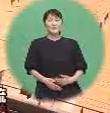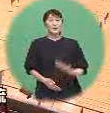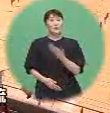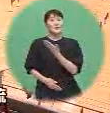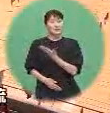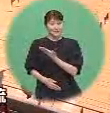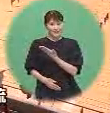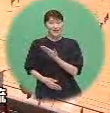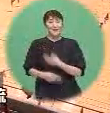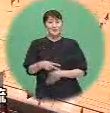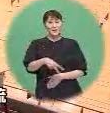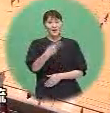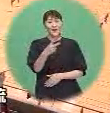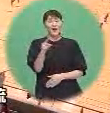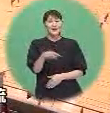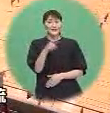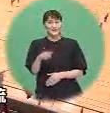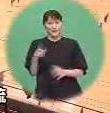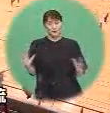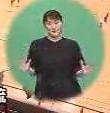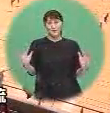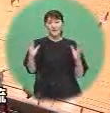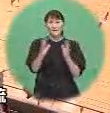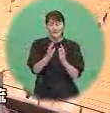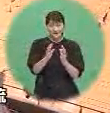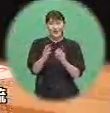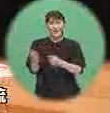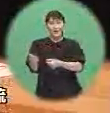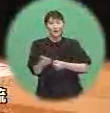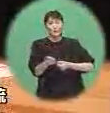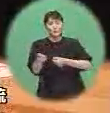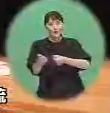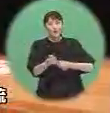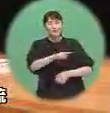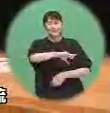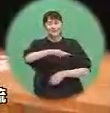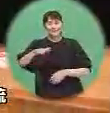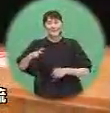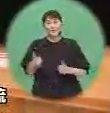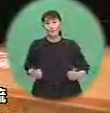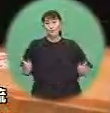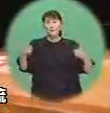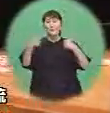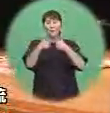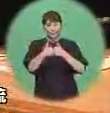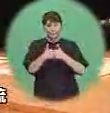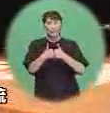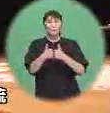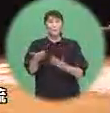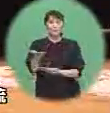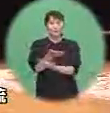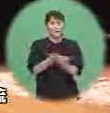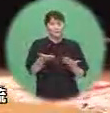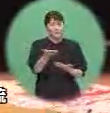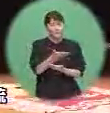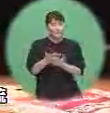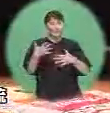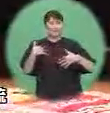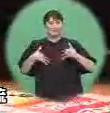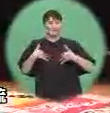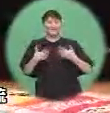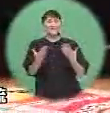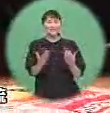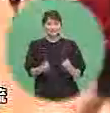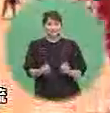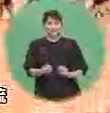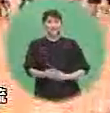イベントにはおよそ200人が参加し綱引きなどチーム対抗で競う競技やレクリエーションなどで交